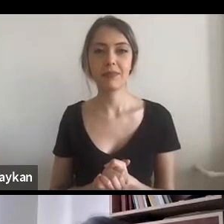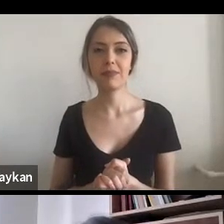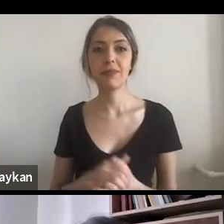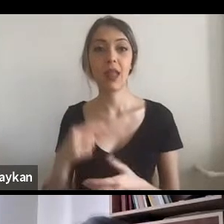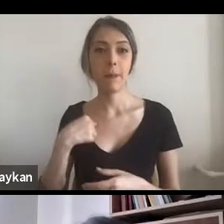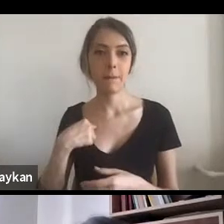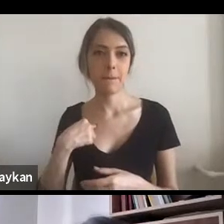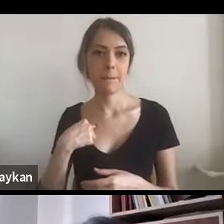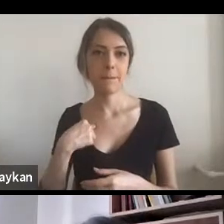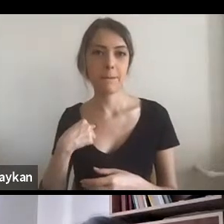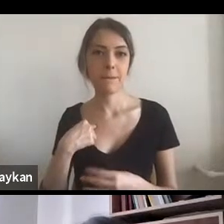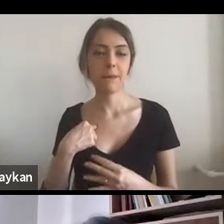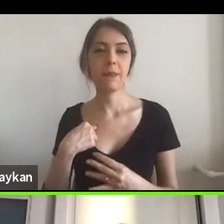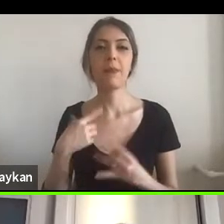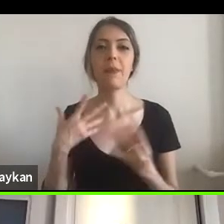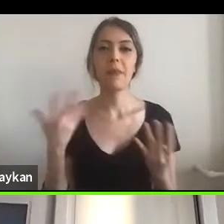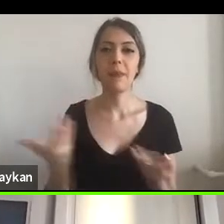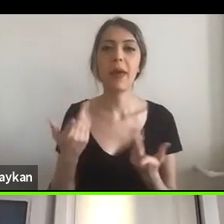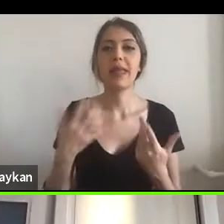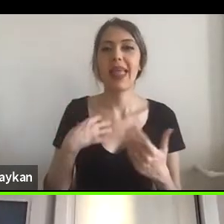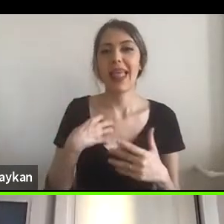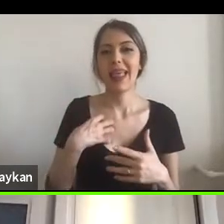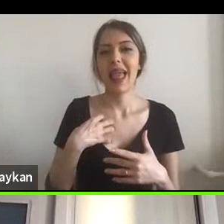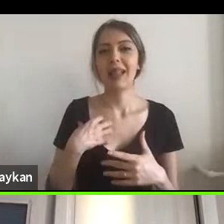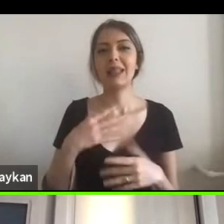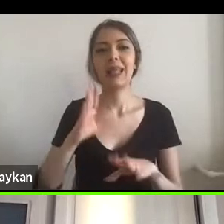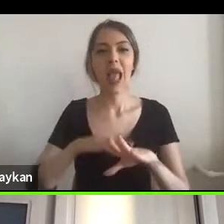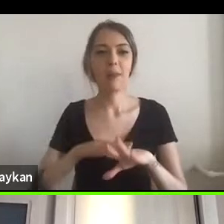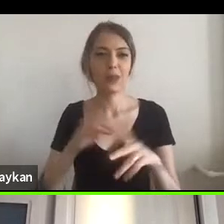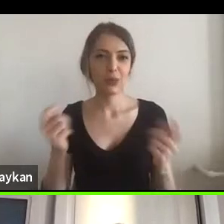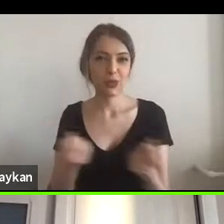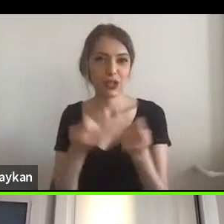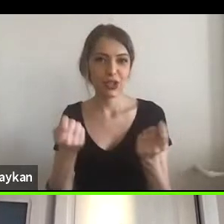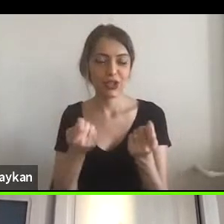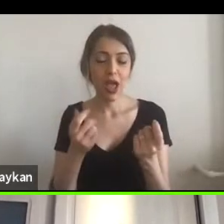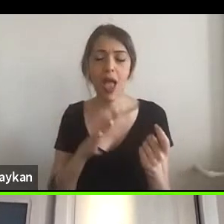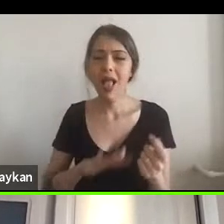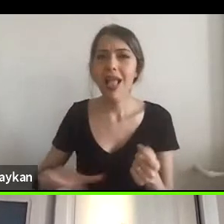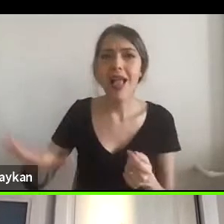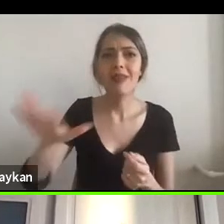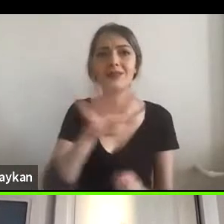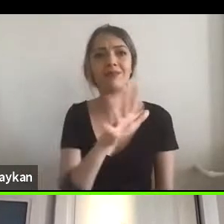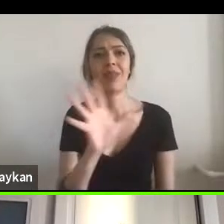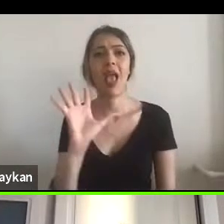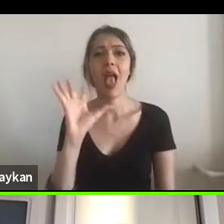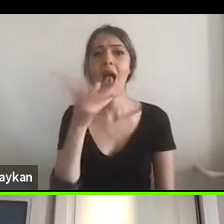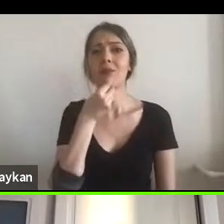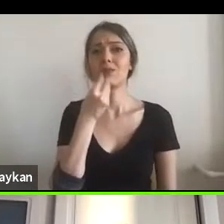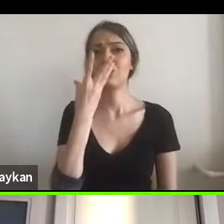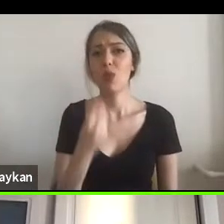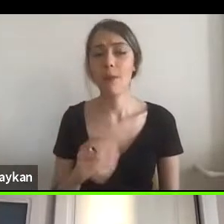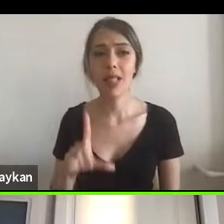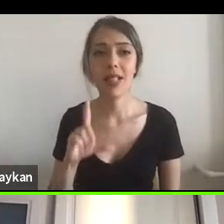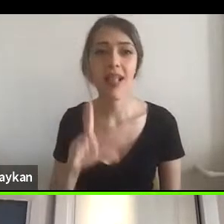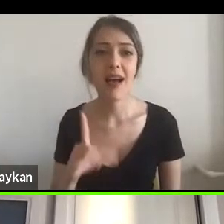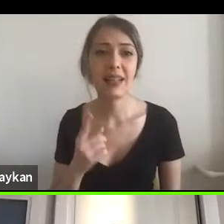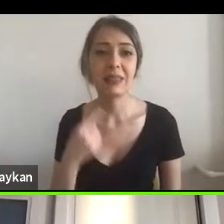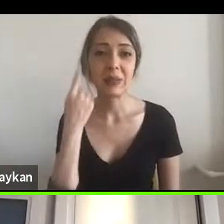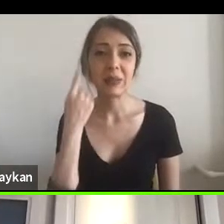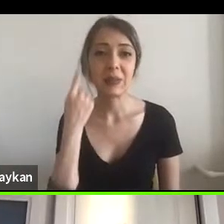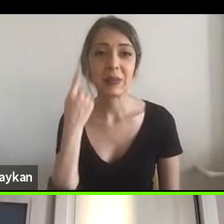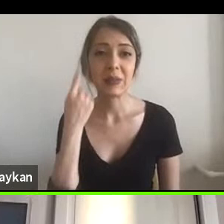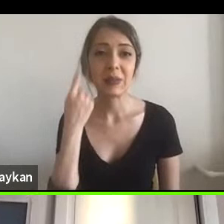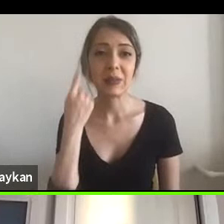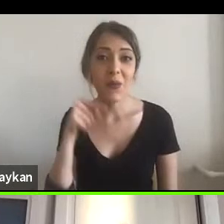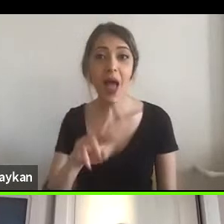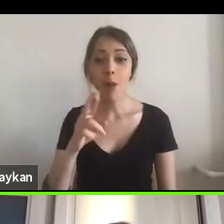mesleki deformasyonla da diyelim, yaptığım işe illa hakim olmadan rahat edemediğimden bahsettiğimiz raporlama sürecini başından